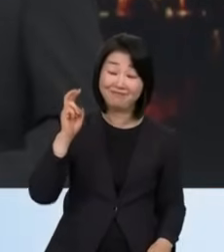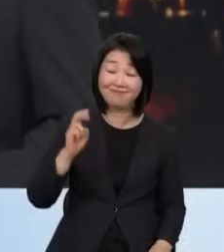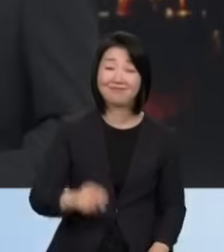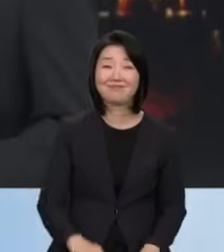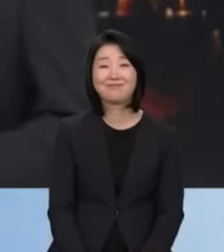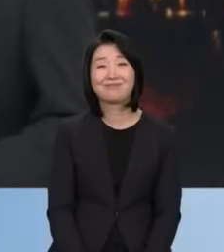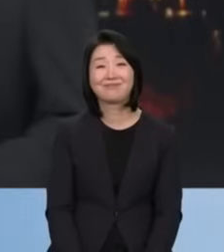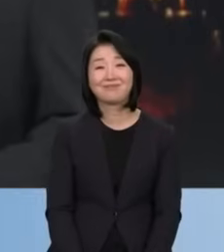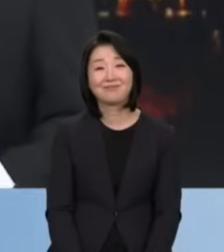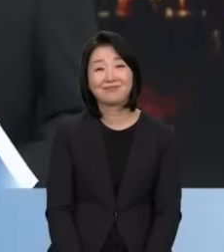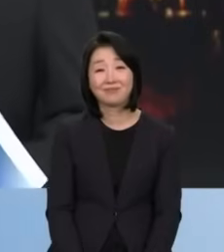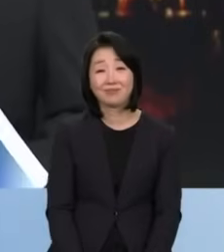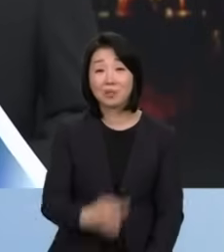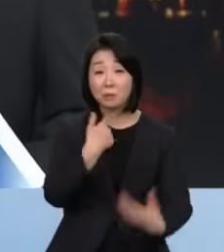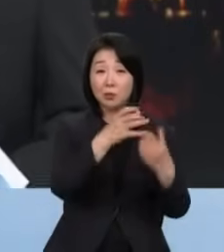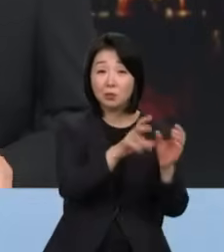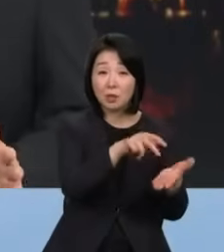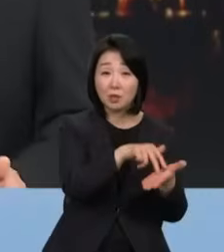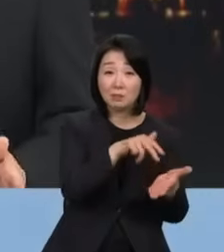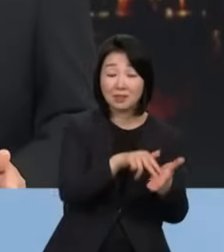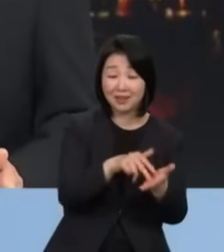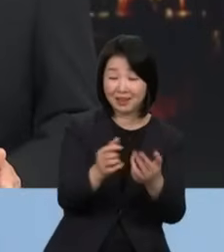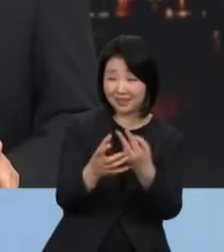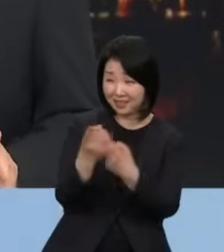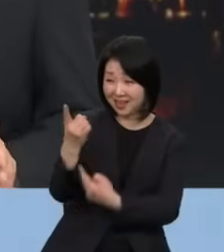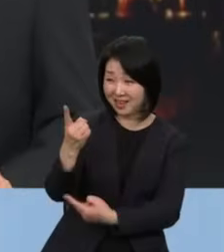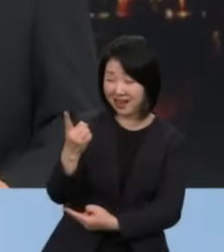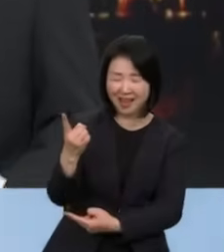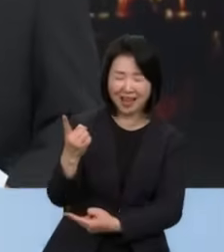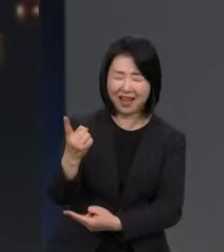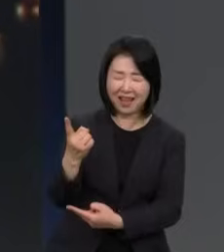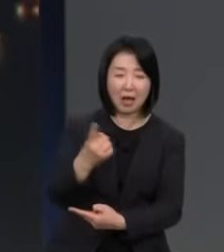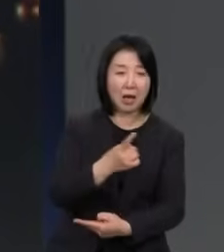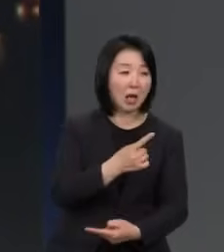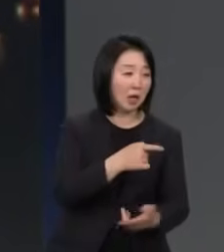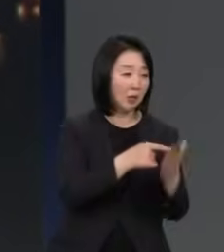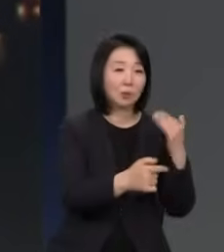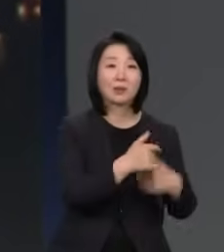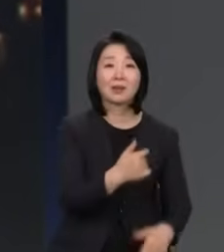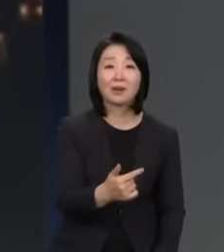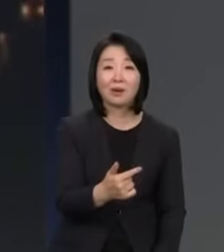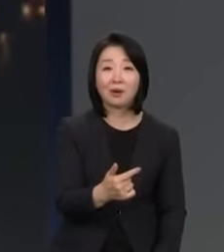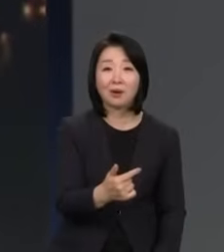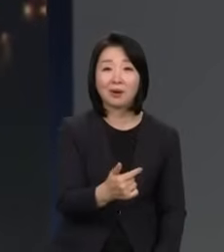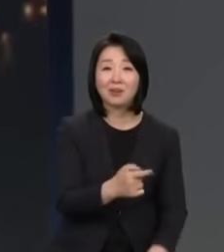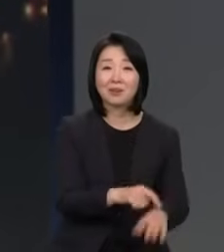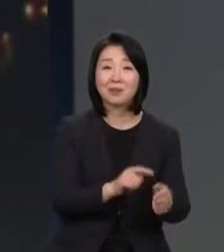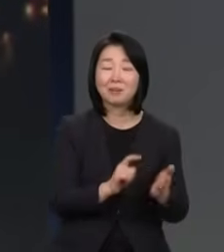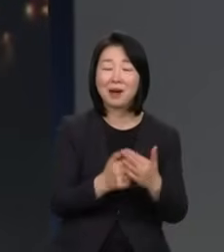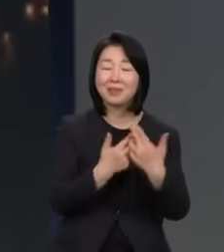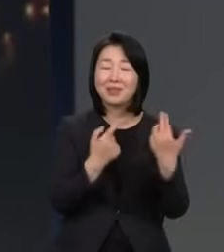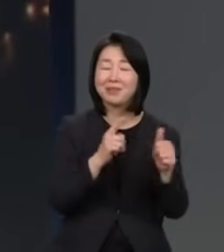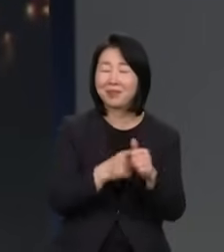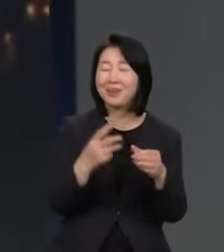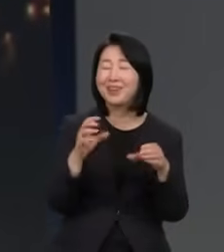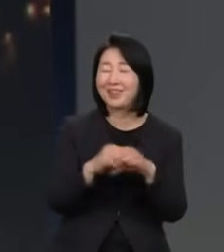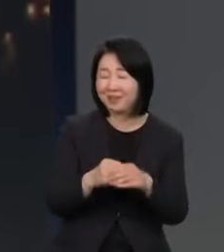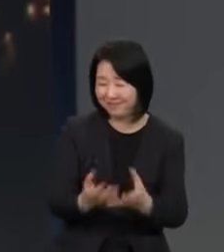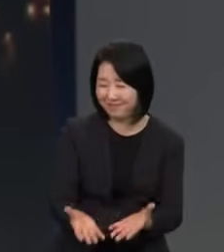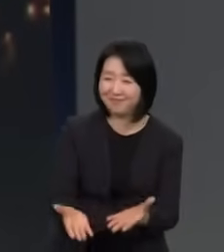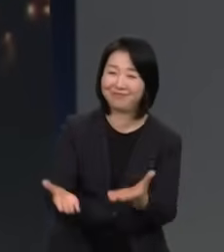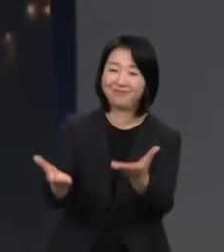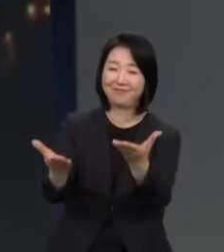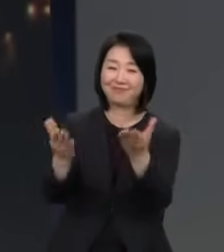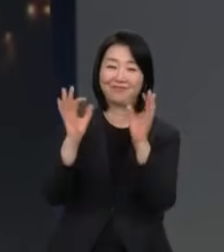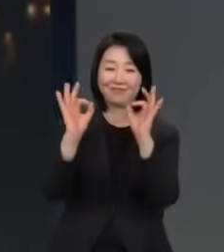보였죠. 예, 반대로 민주당 입장에서는 단일화가 되면 상당히 불리해지는 상황이죠. 그런 마음을 이재명 대표가 담아서 이렇게 얘기를 했는데